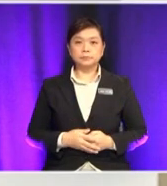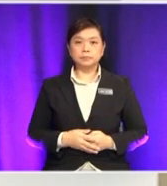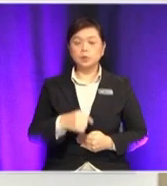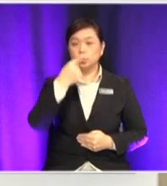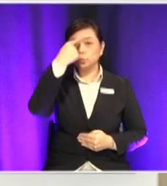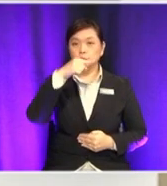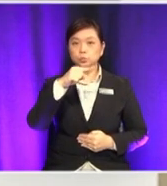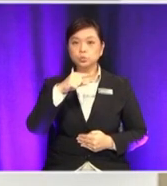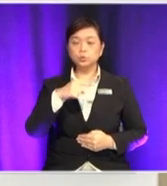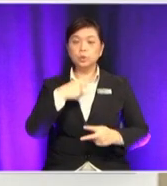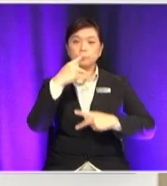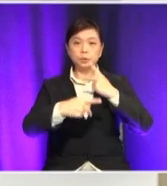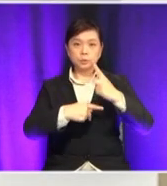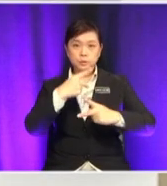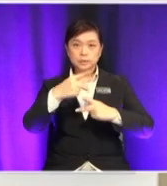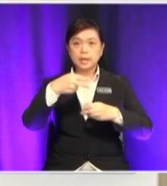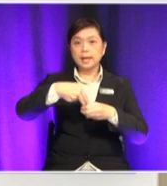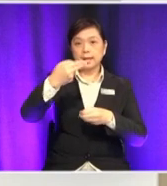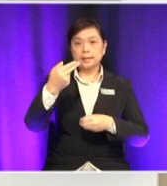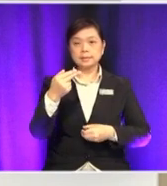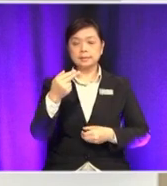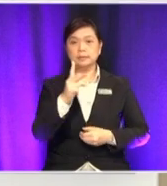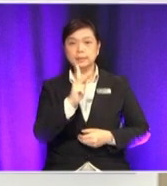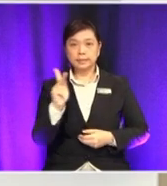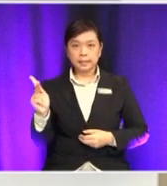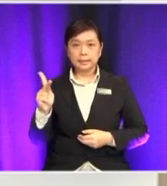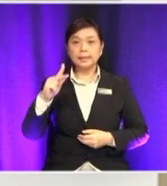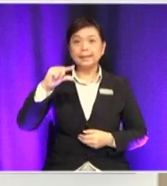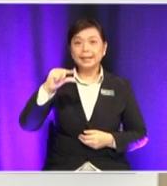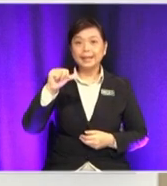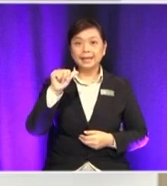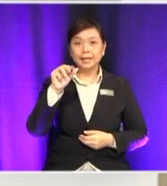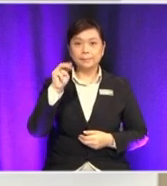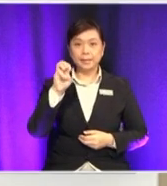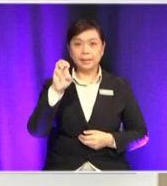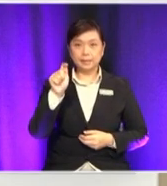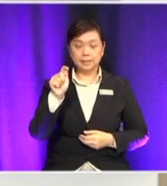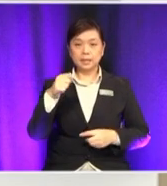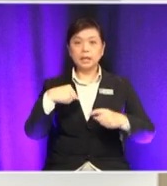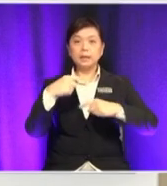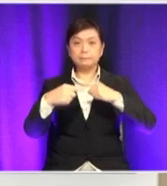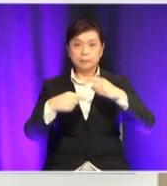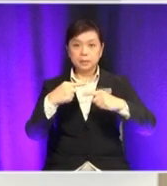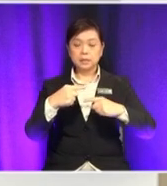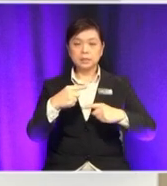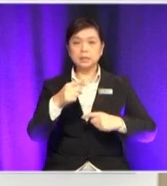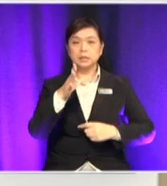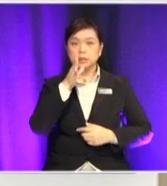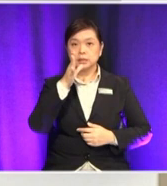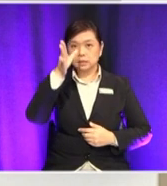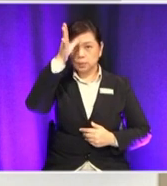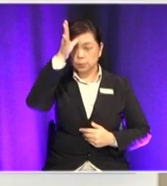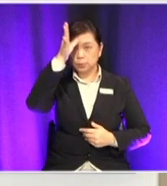proses menghasilkan gaming karena ayah dan ibu Apabila mereka mempunyai baru kita akan